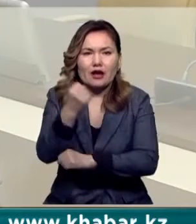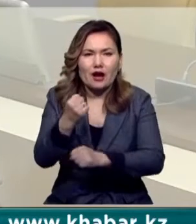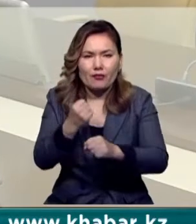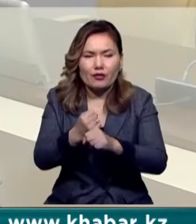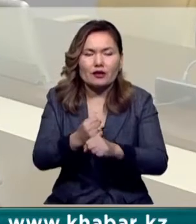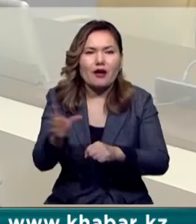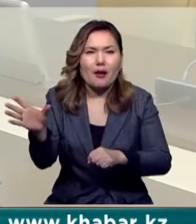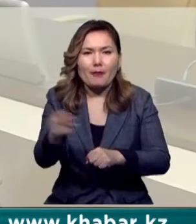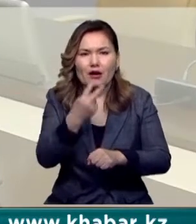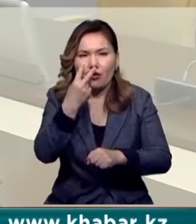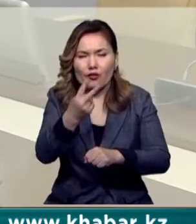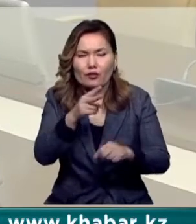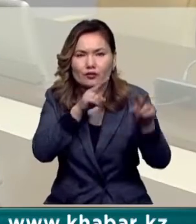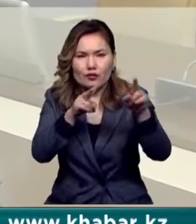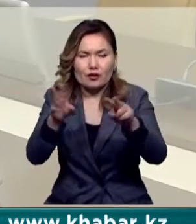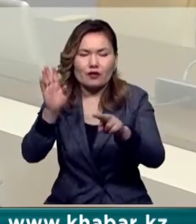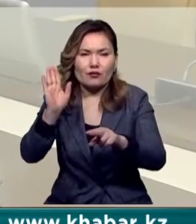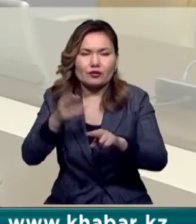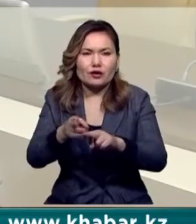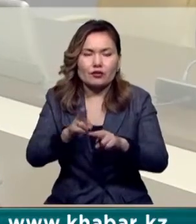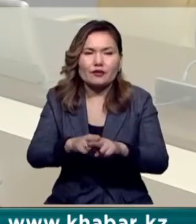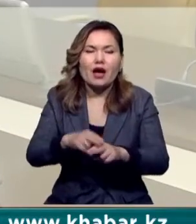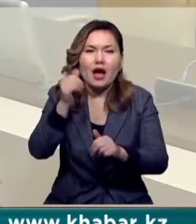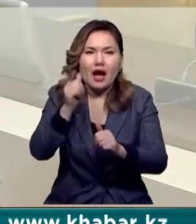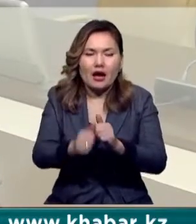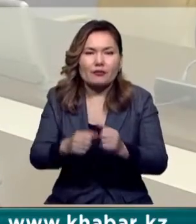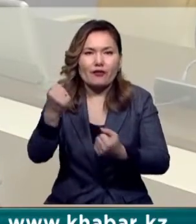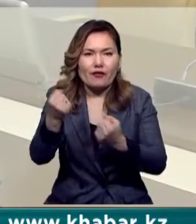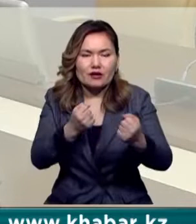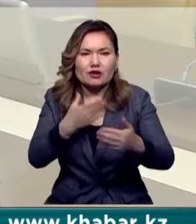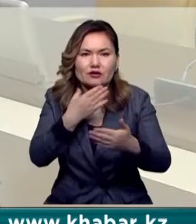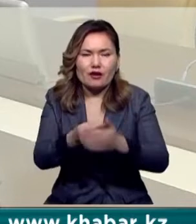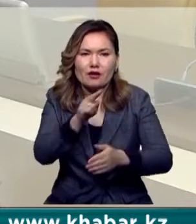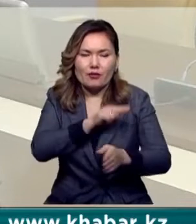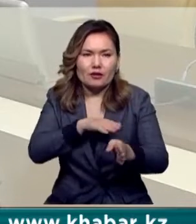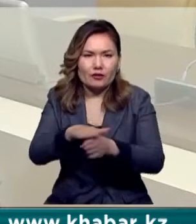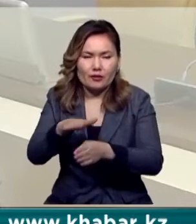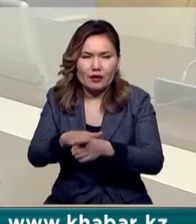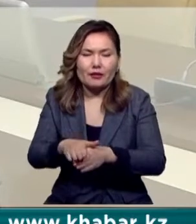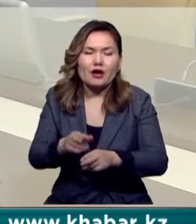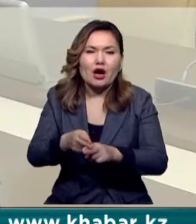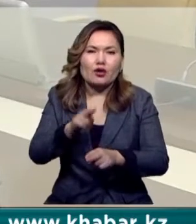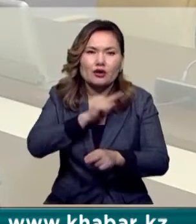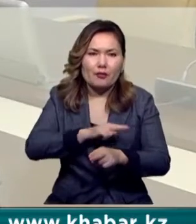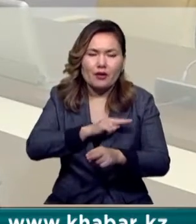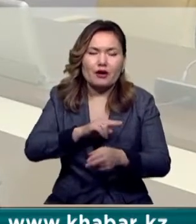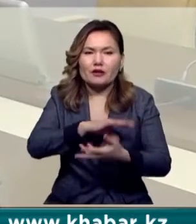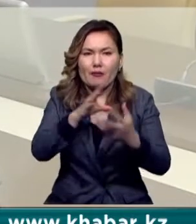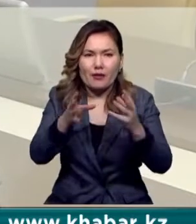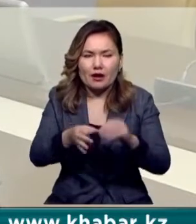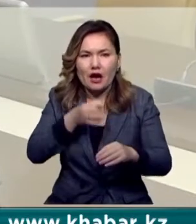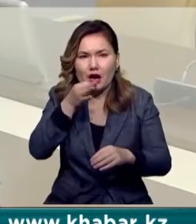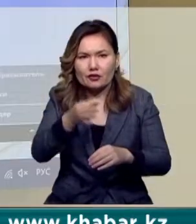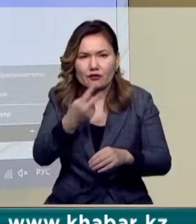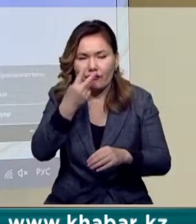бойынша, өз берген маршрут бойынша тек жүрет болды. Сосын жүрген жасаватқан жұмыстың отчетінде